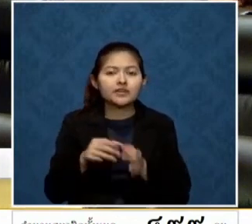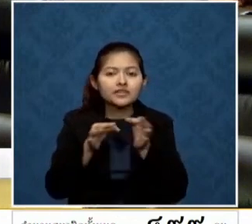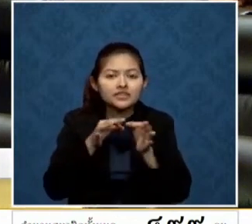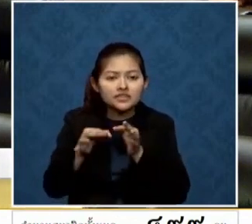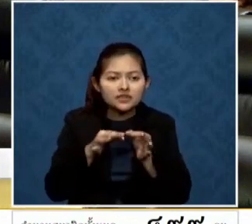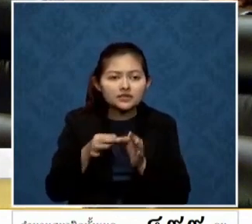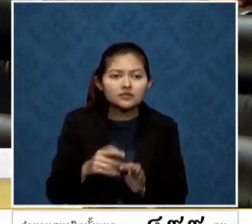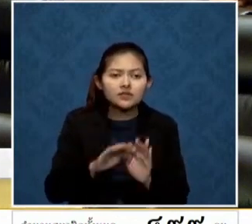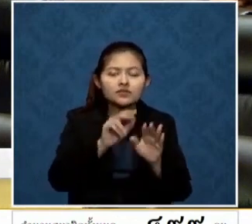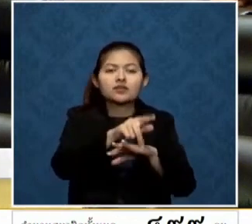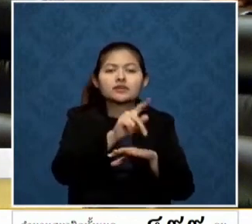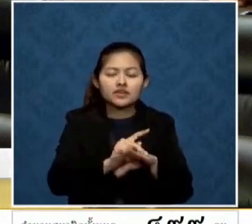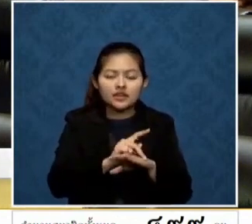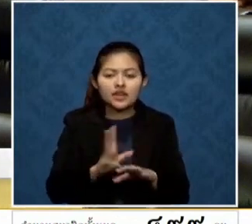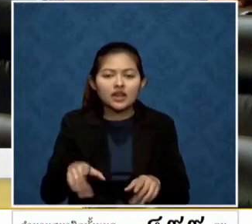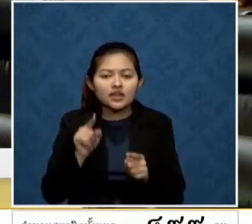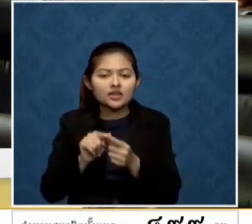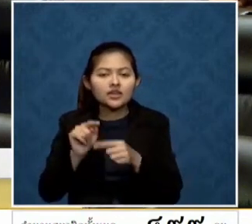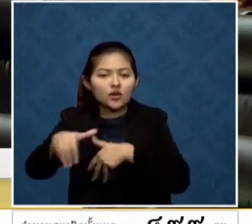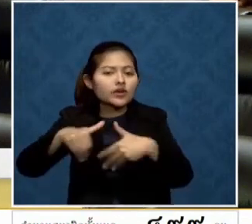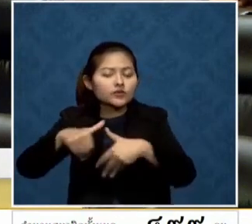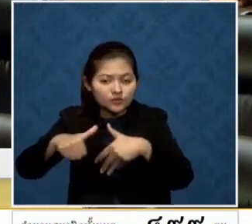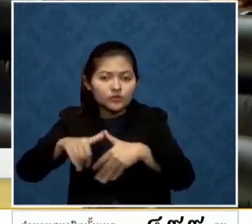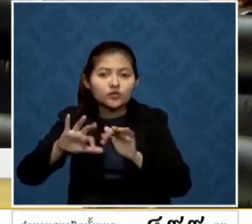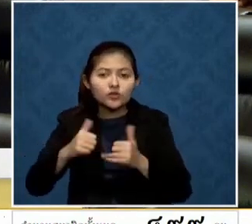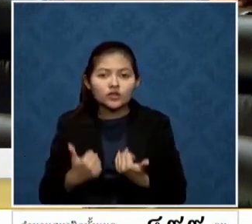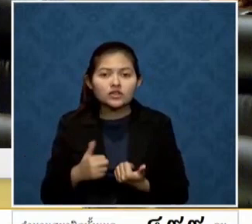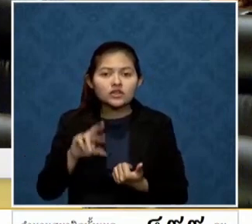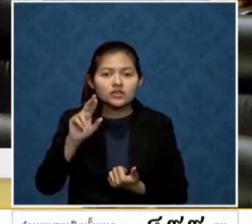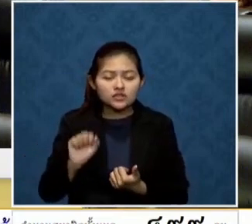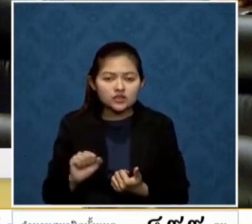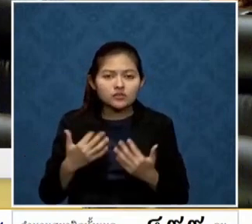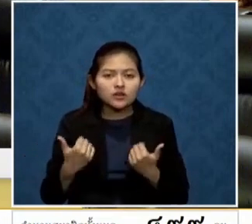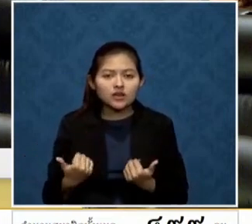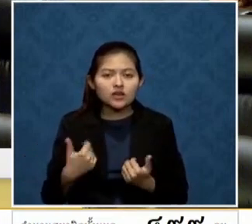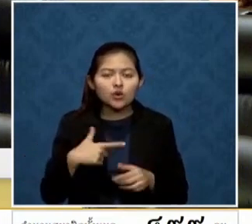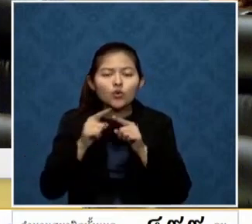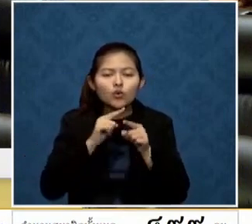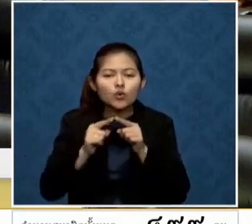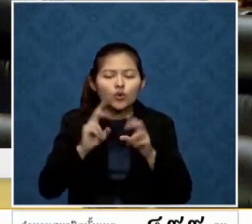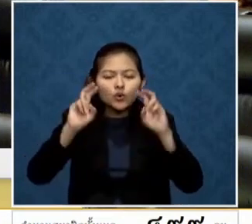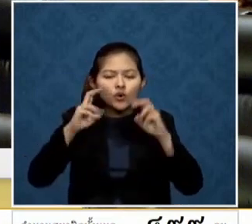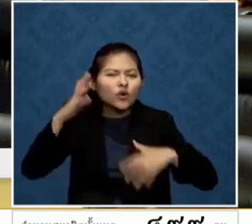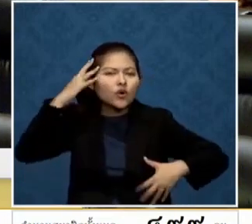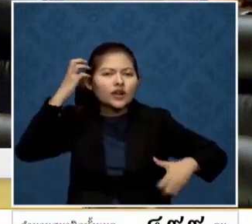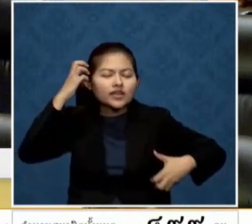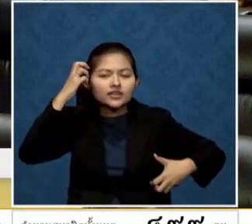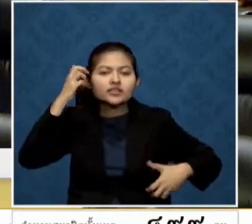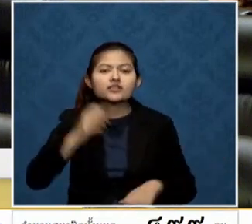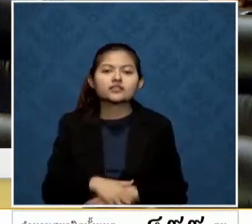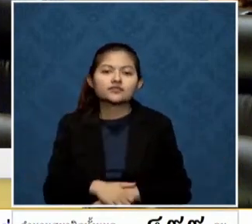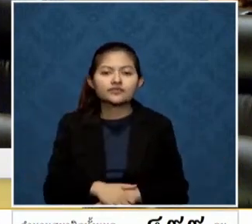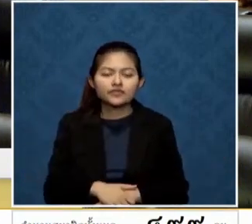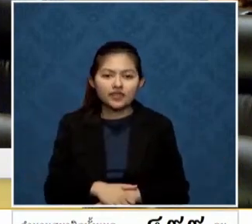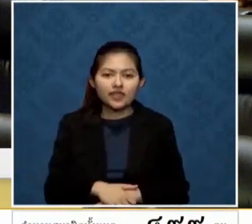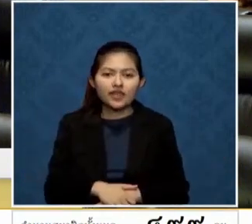ผ่านท่านประธานไปยังพี่น้องประชาชนว่าวันนี้ทำไมสภาเราต้องมาพูดคุยกันเรื่องลิงแล้วไม่ใช่